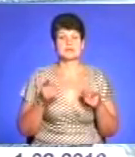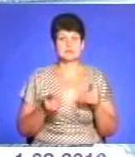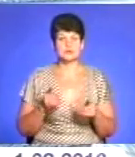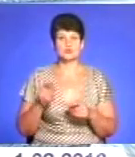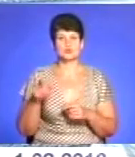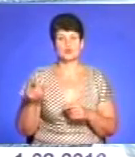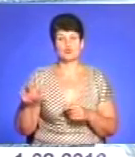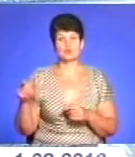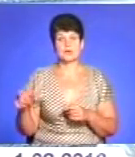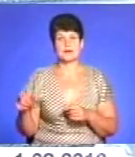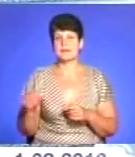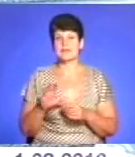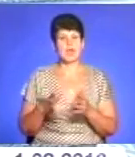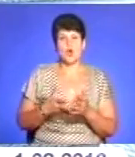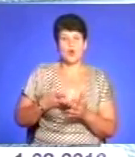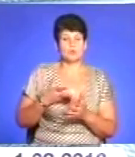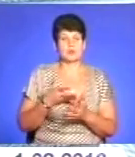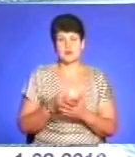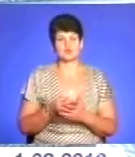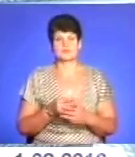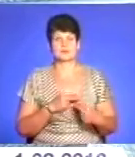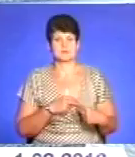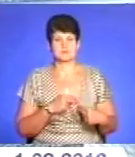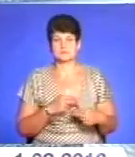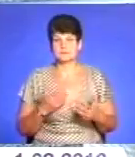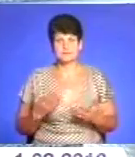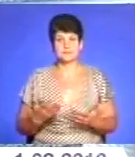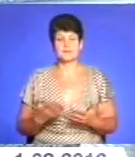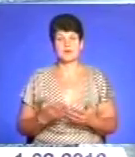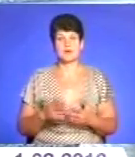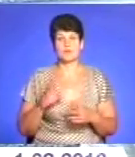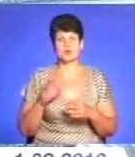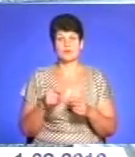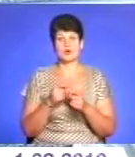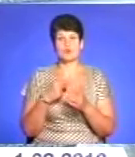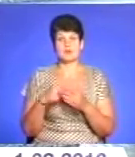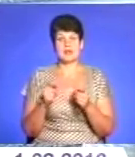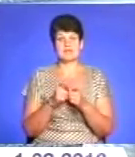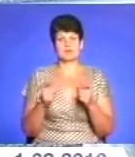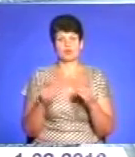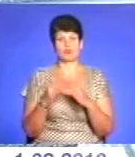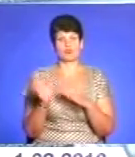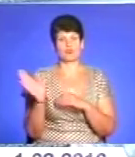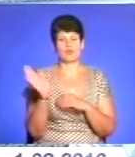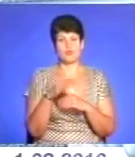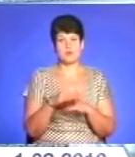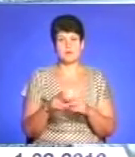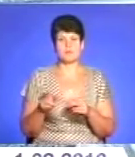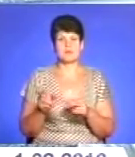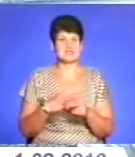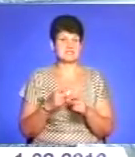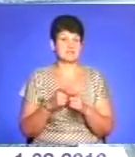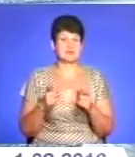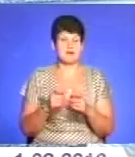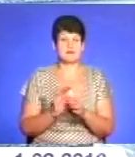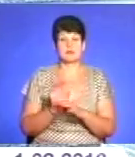людей не оплачували їхній труд, оплату праці. Потім відправляли, купляли або квиток їм додому, або взагалі без квитка відправляли додому.